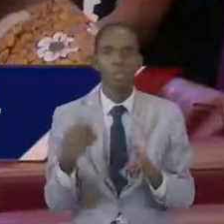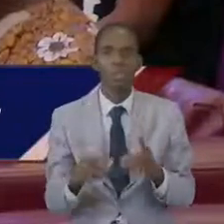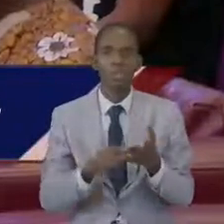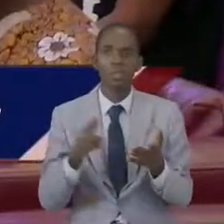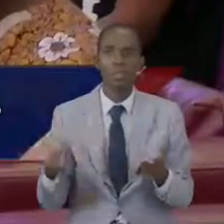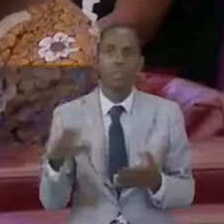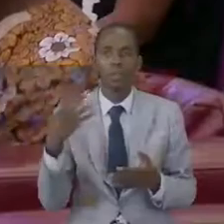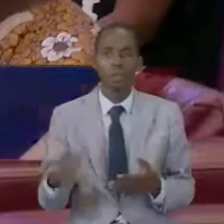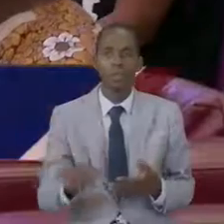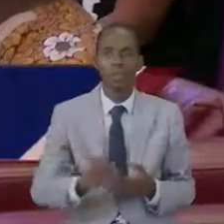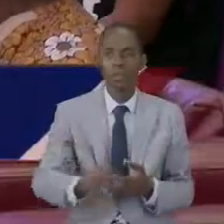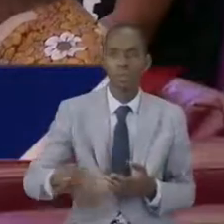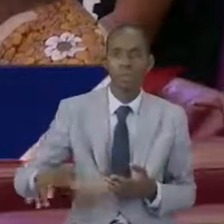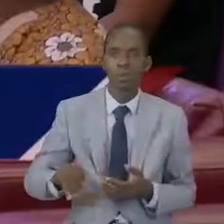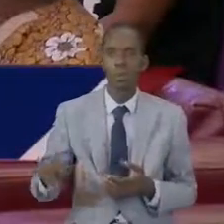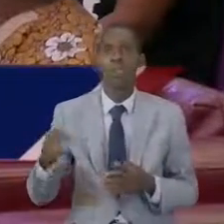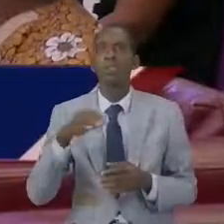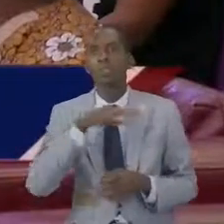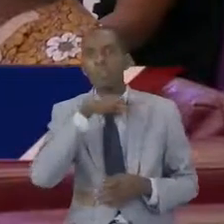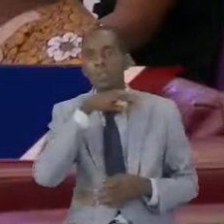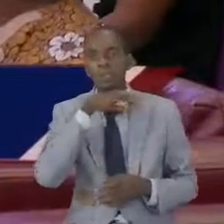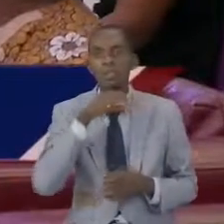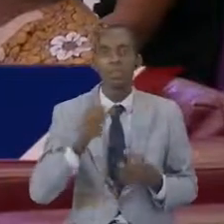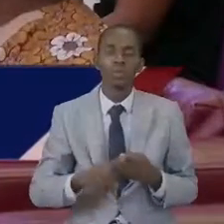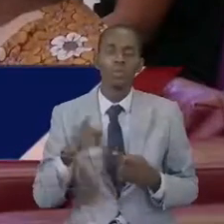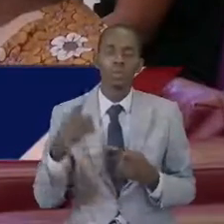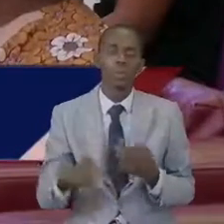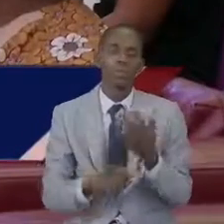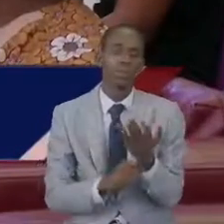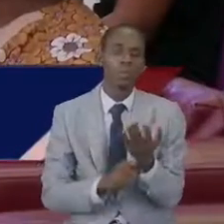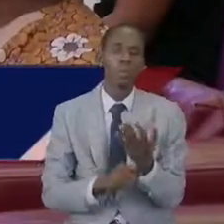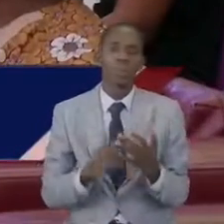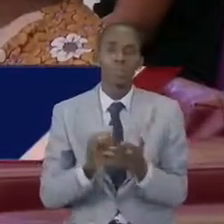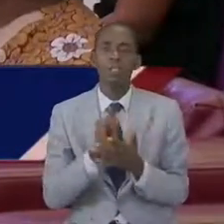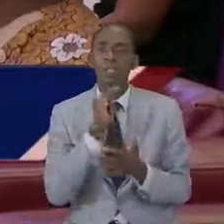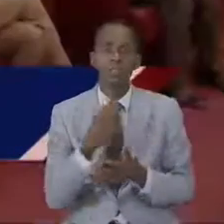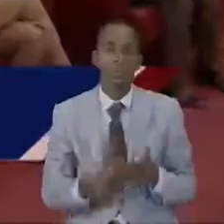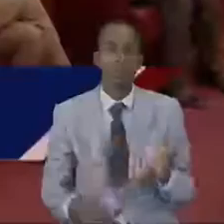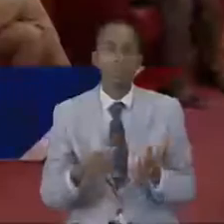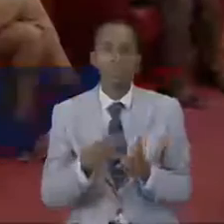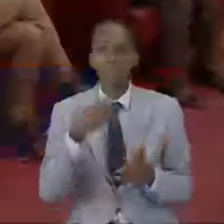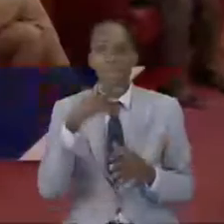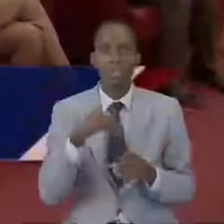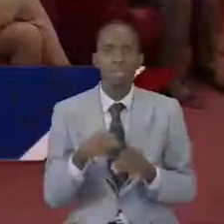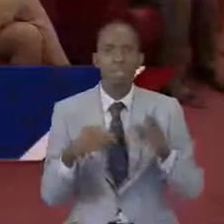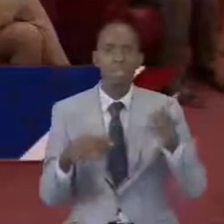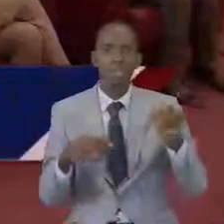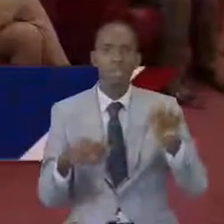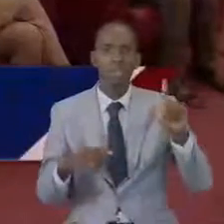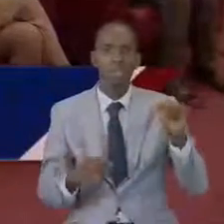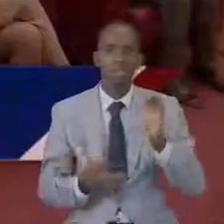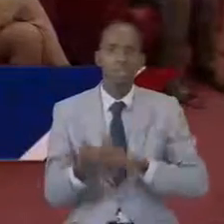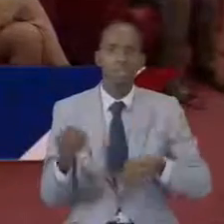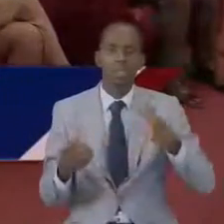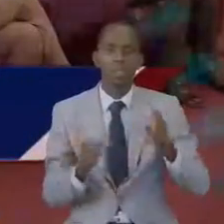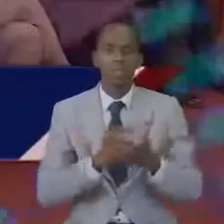c'est quoi c'est la conséquence de semer dans la CU pour la chair c'est ce qui nous est dit